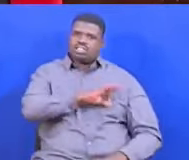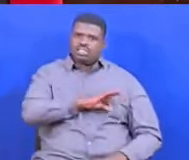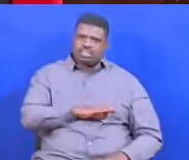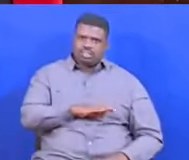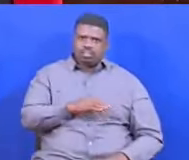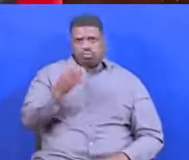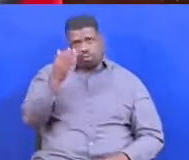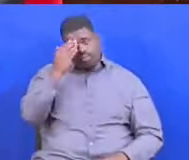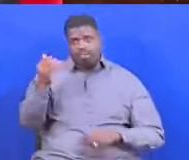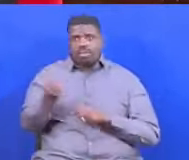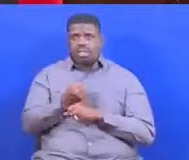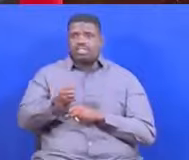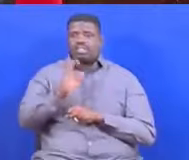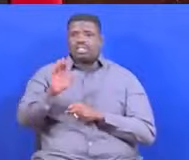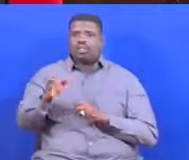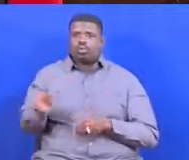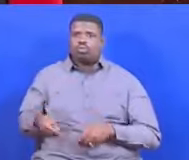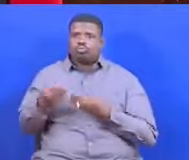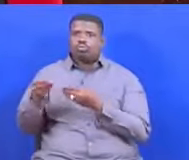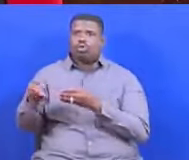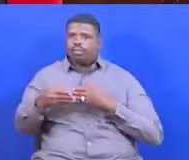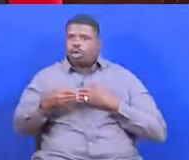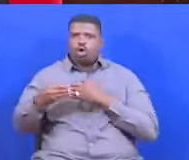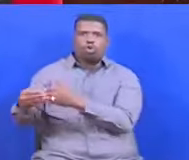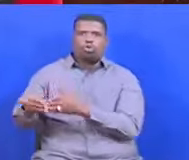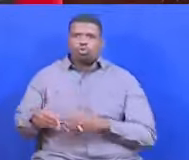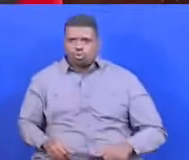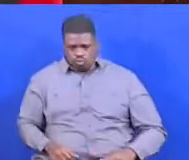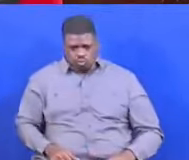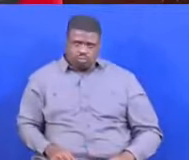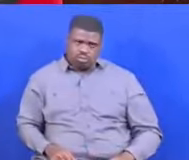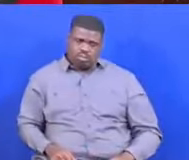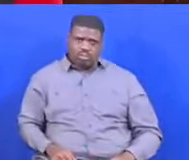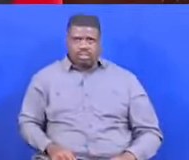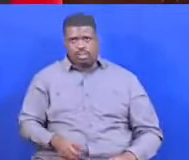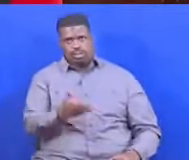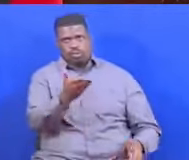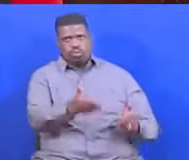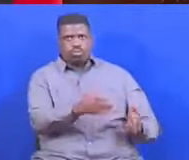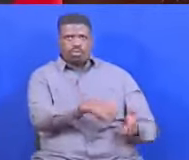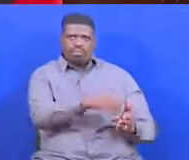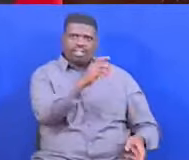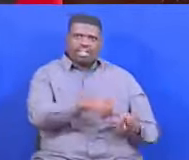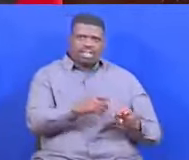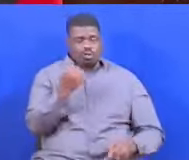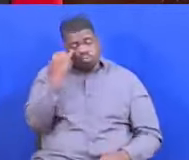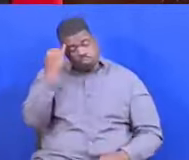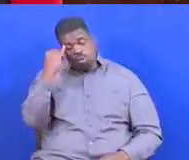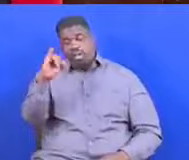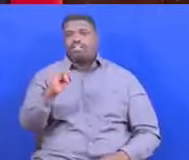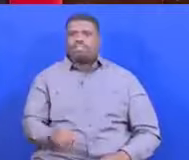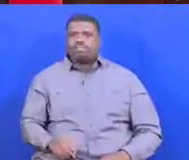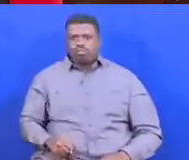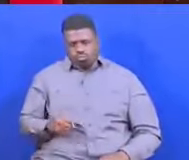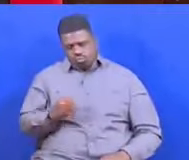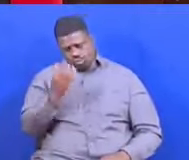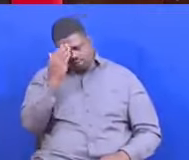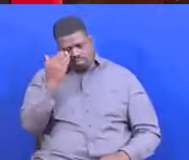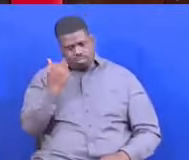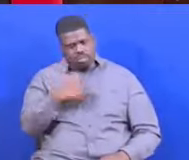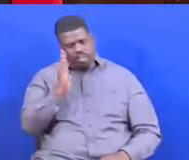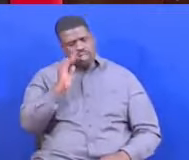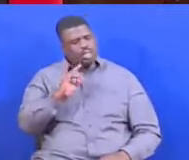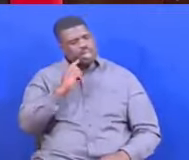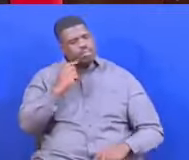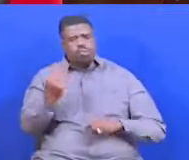tunafahamu kazi yake ni kutoa miongozo ili tupime tija na ubunifu. Na tunajua serikali inajaribu kufanya